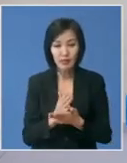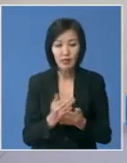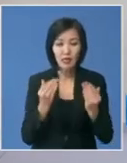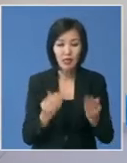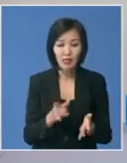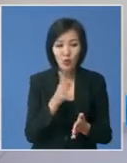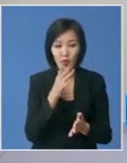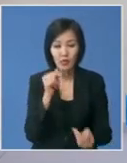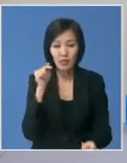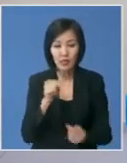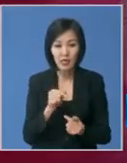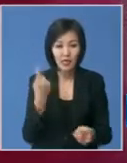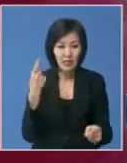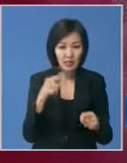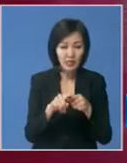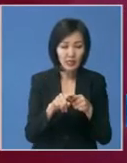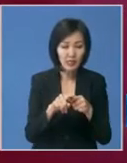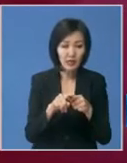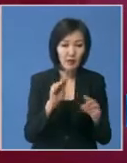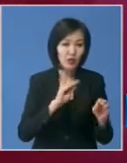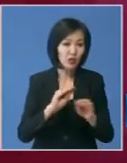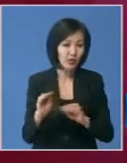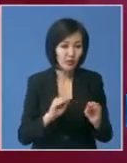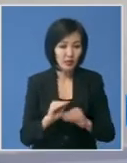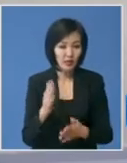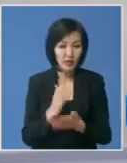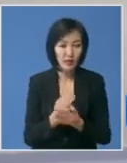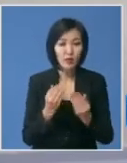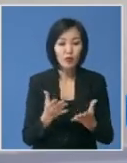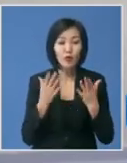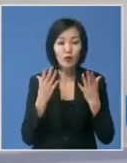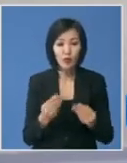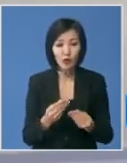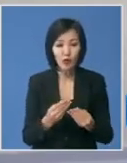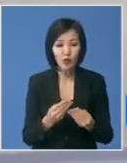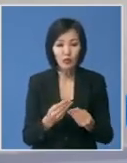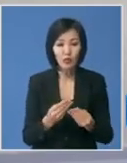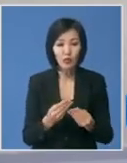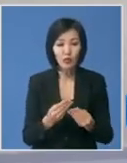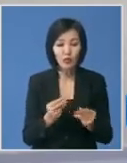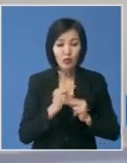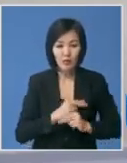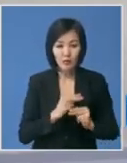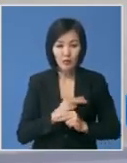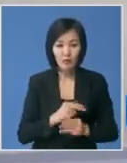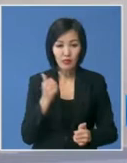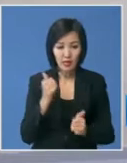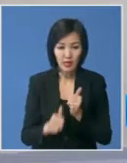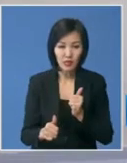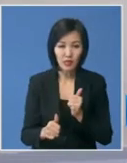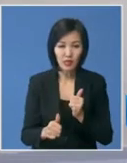керемет техника мен керемет жабдықталған. Осы уақытқа дейін де бүгінгі күні де біздің еңбектеріміз әр